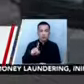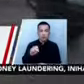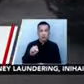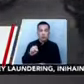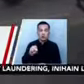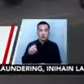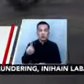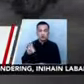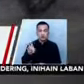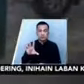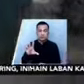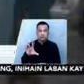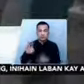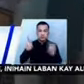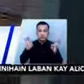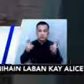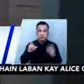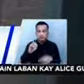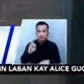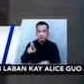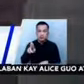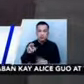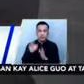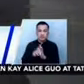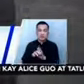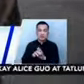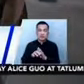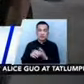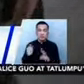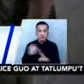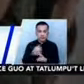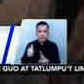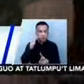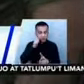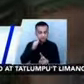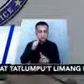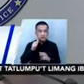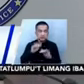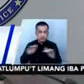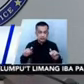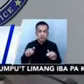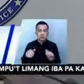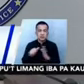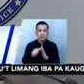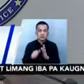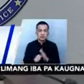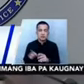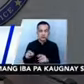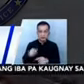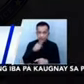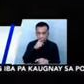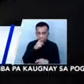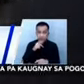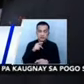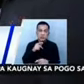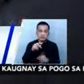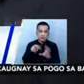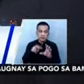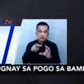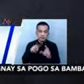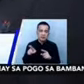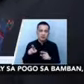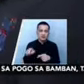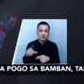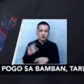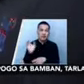as Cybercrime Prevention Act, yung Violence Against Women Children Act, and then yung Data Privacy Act, saka yung rape coercion natin. Para sa